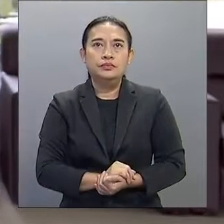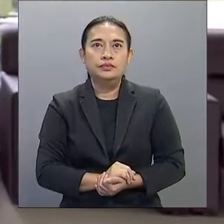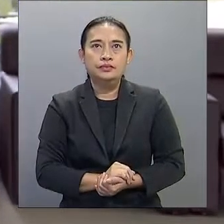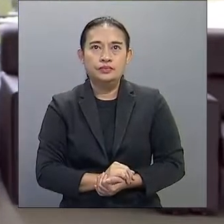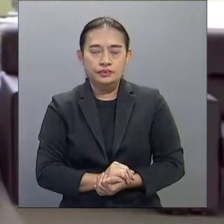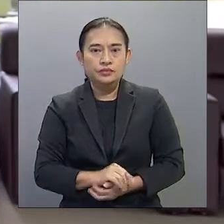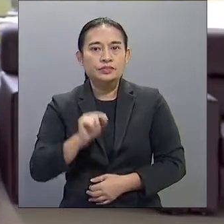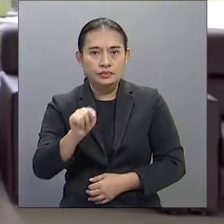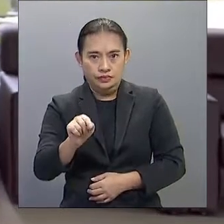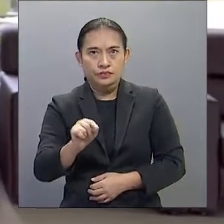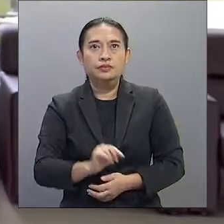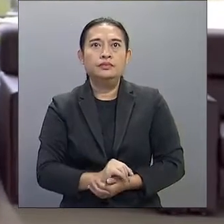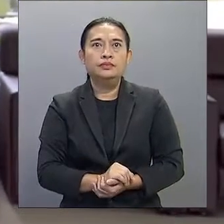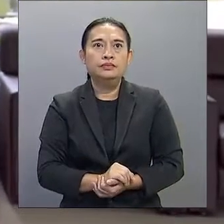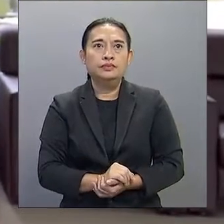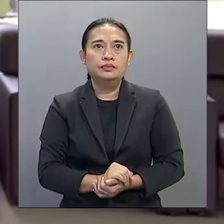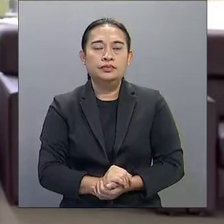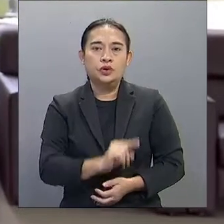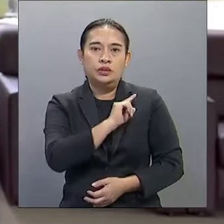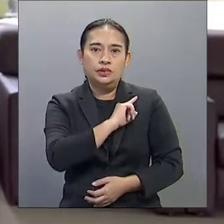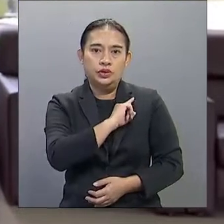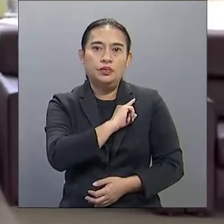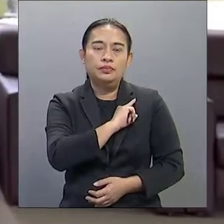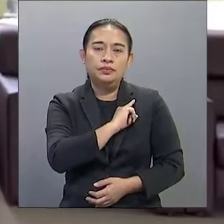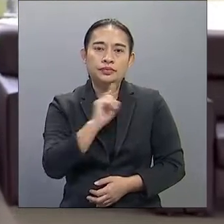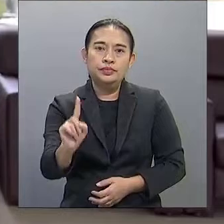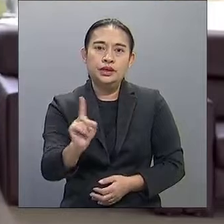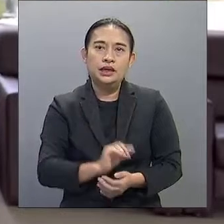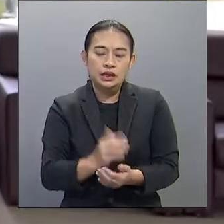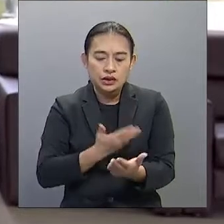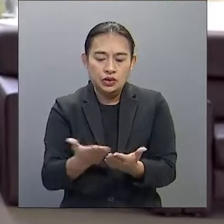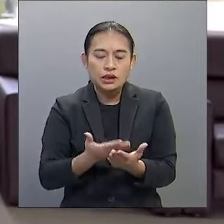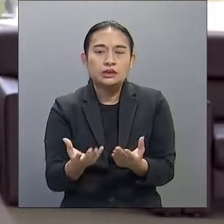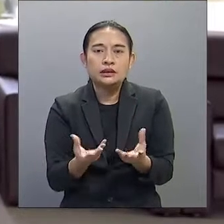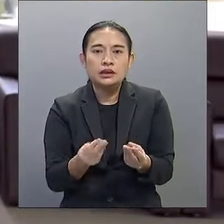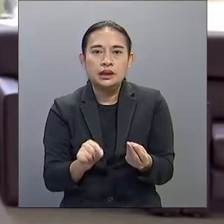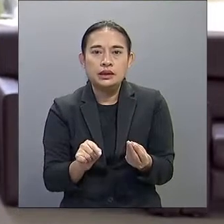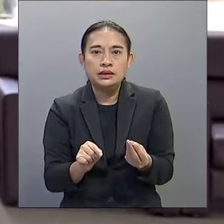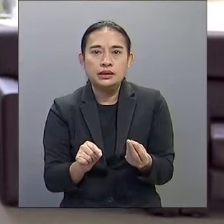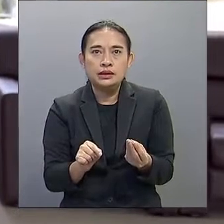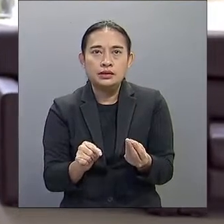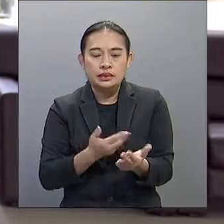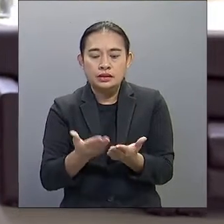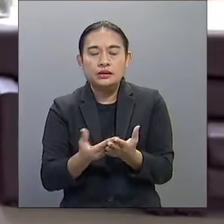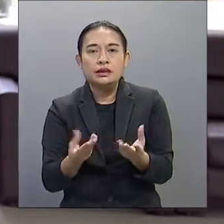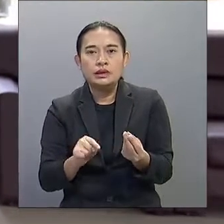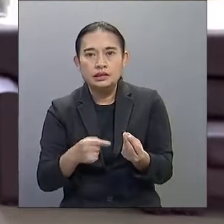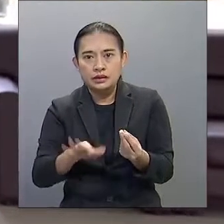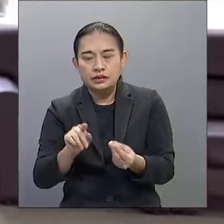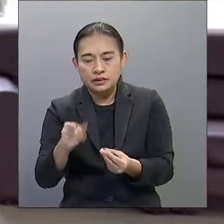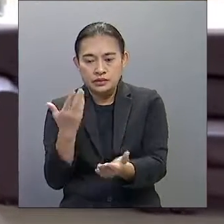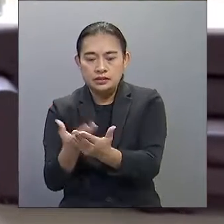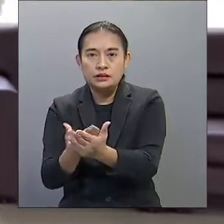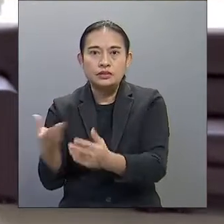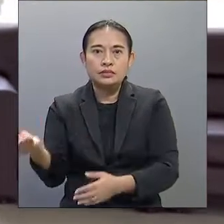CPRาวปิชกรับปื้อที่ดิน ตลบ pes careerแล้พiereที่